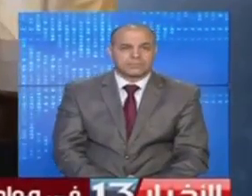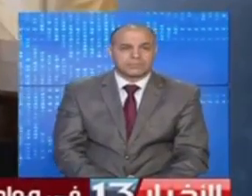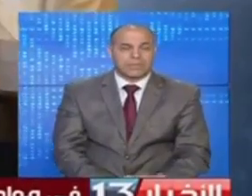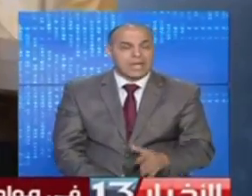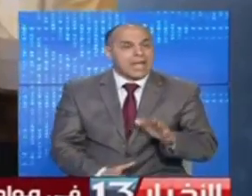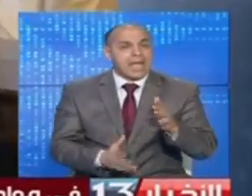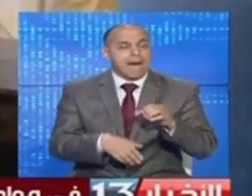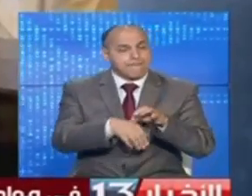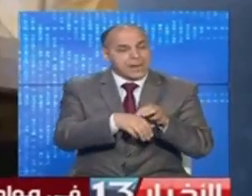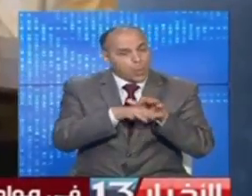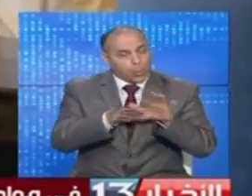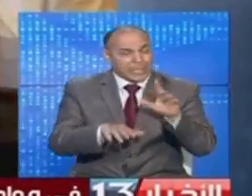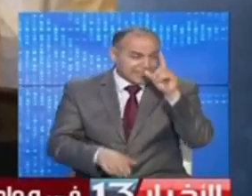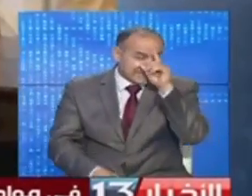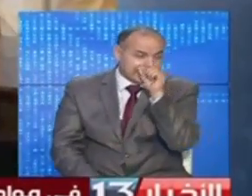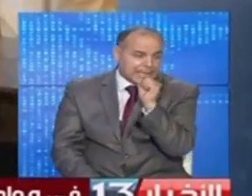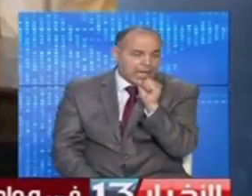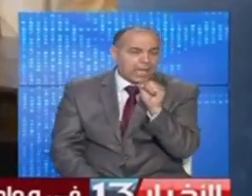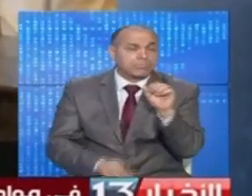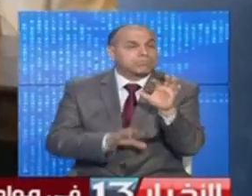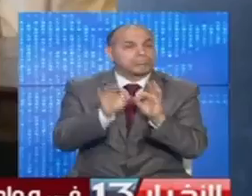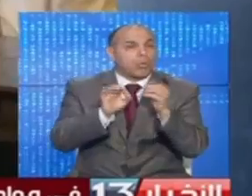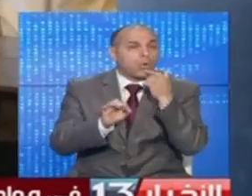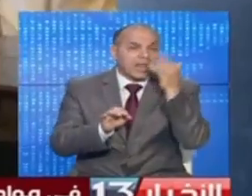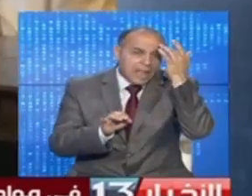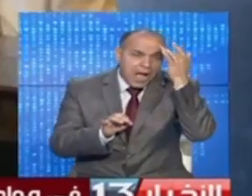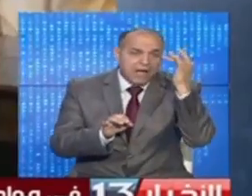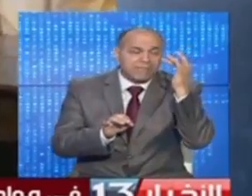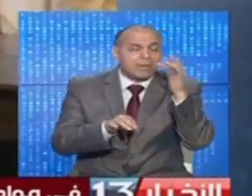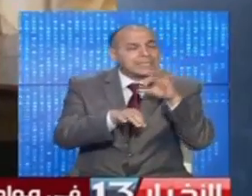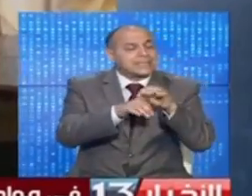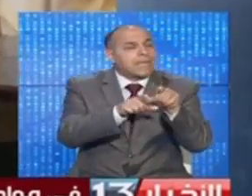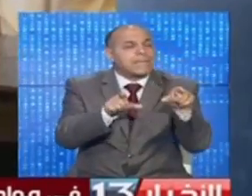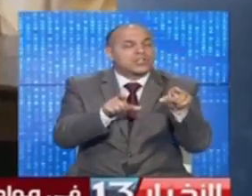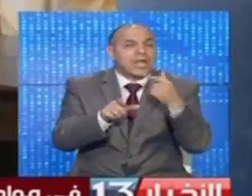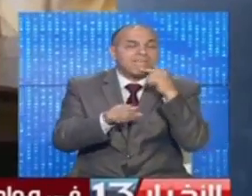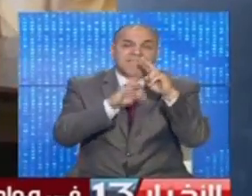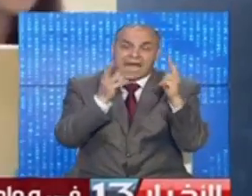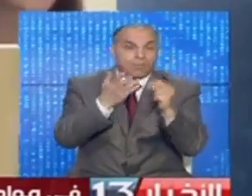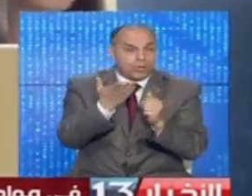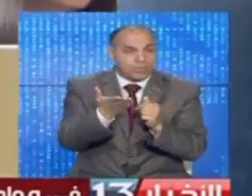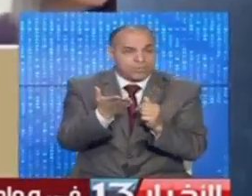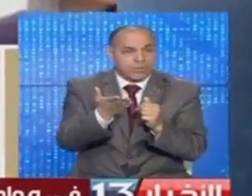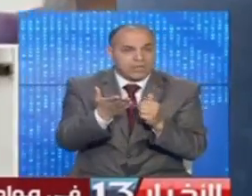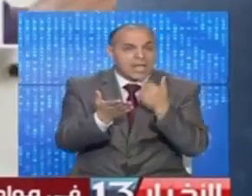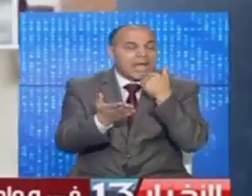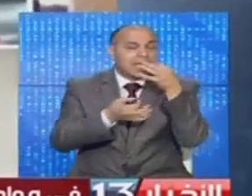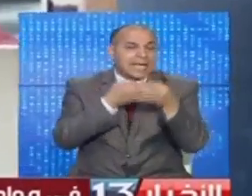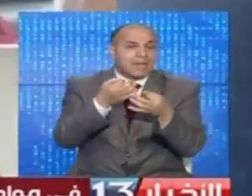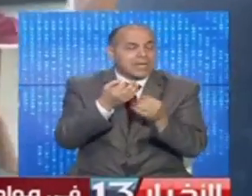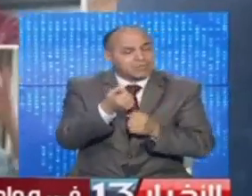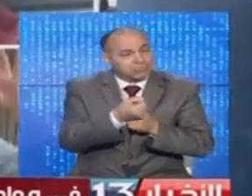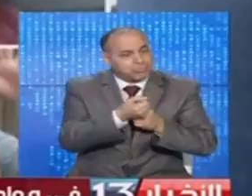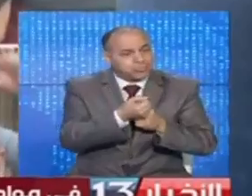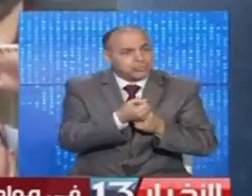يبدو أن الوباء رغم بشاعته أفرز سمات ثقافية وإنسانية كثيرة في هذا العالم، وامتدت كلمات التشجيع